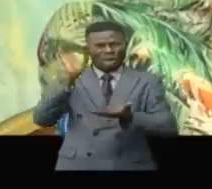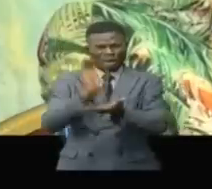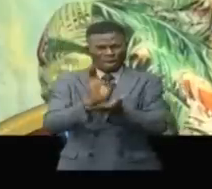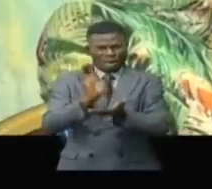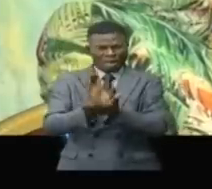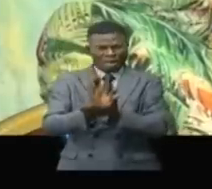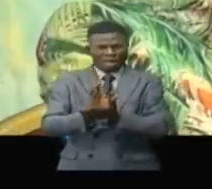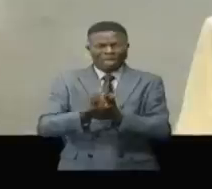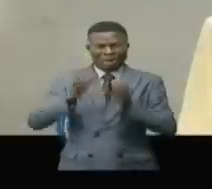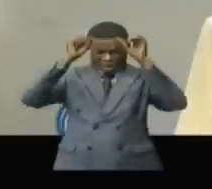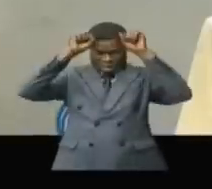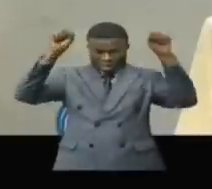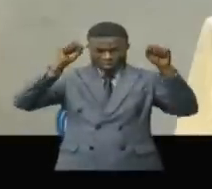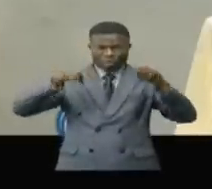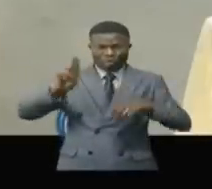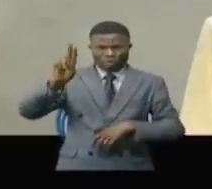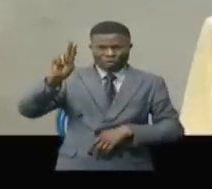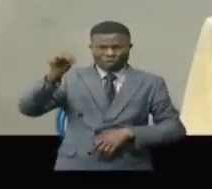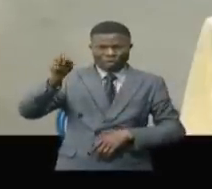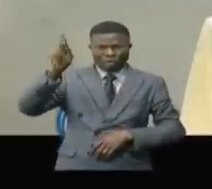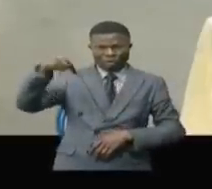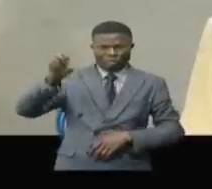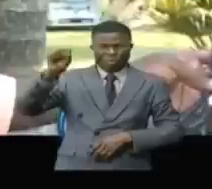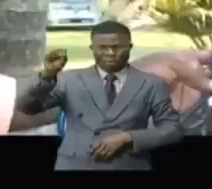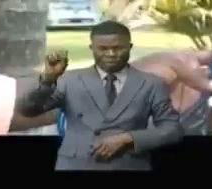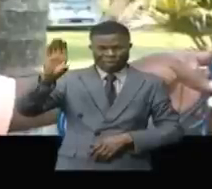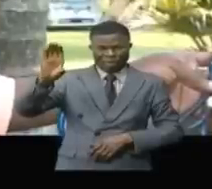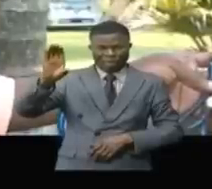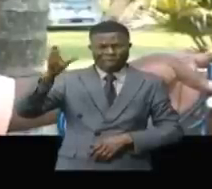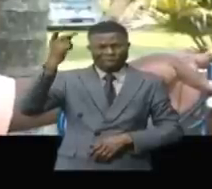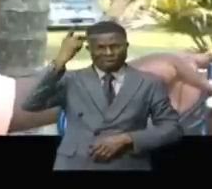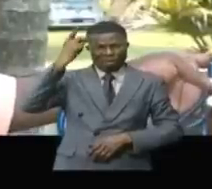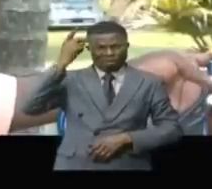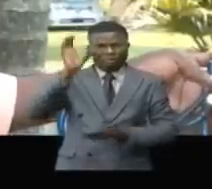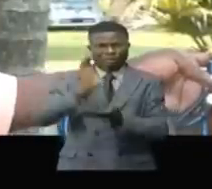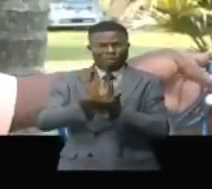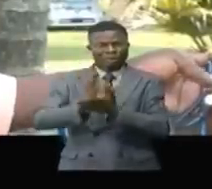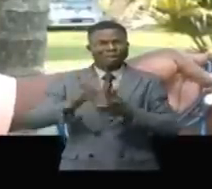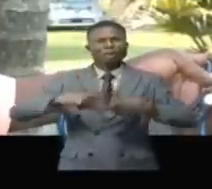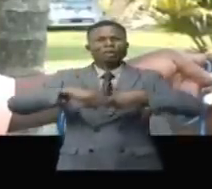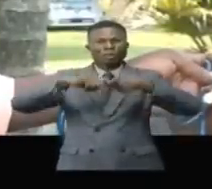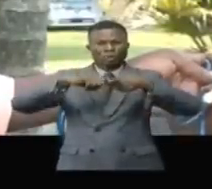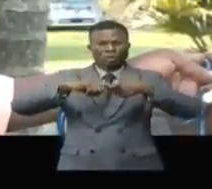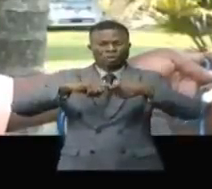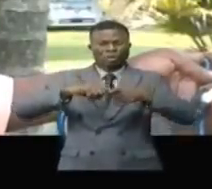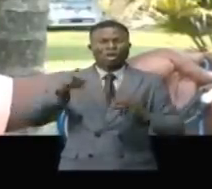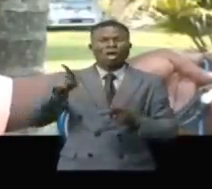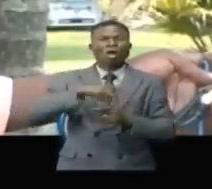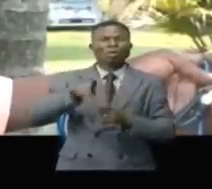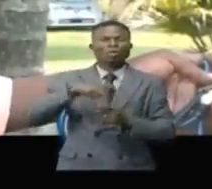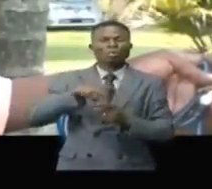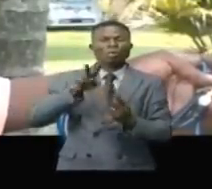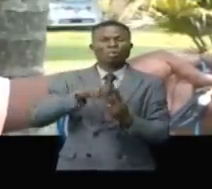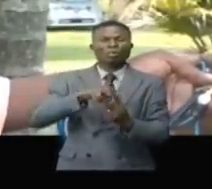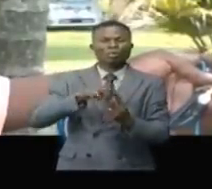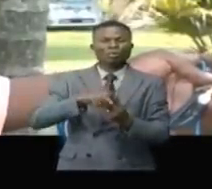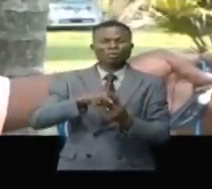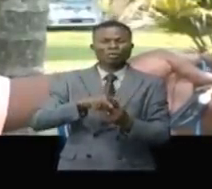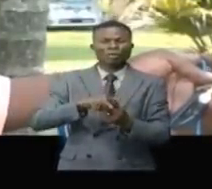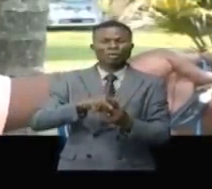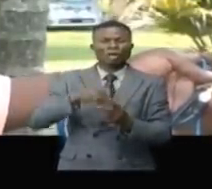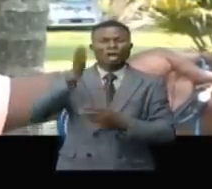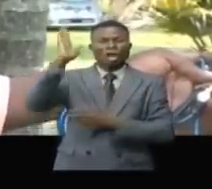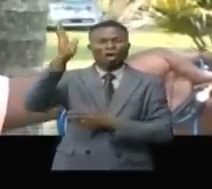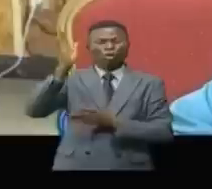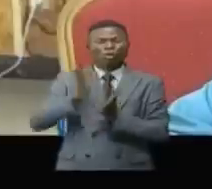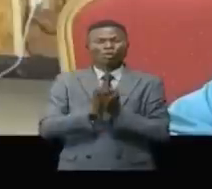Kassamba, président de l'UNPC Kinshasa. La carte a été suspendu provisoirement en attendant le congrès qui doit se